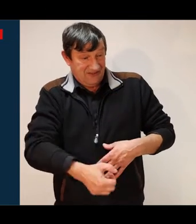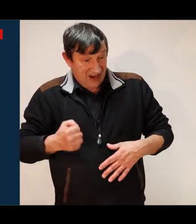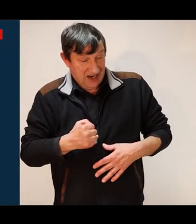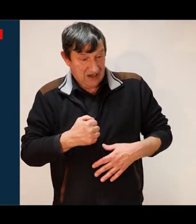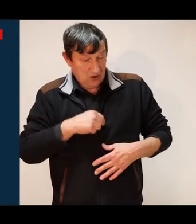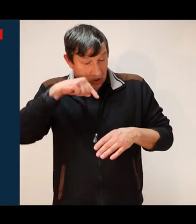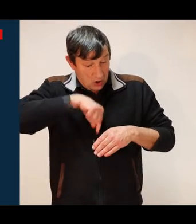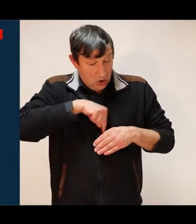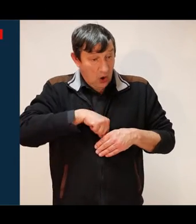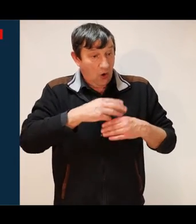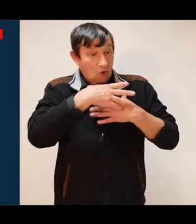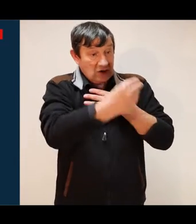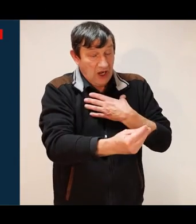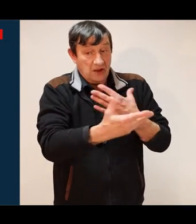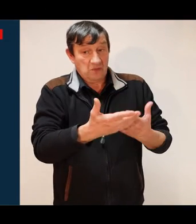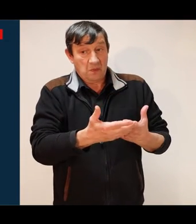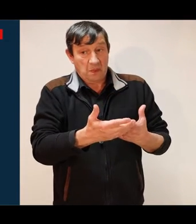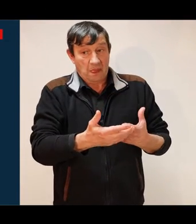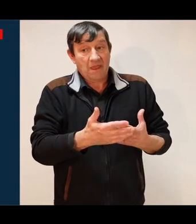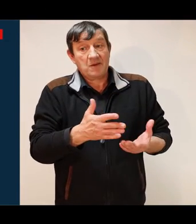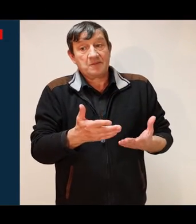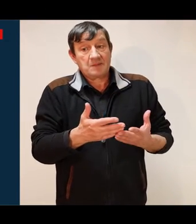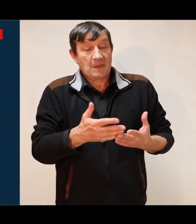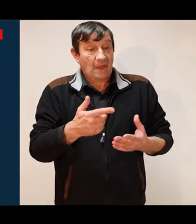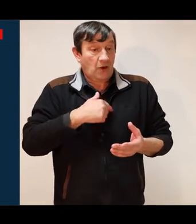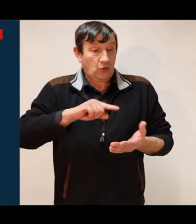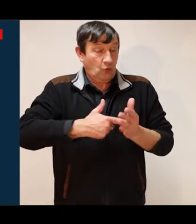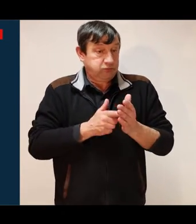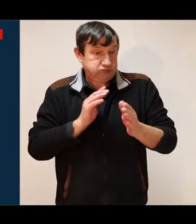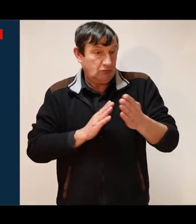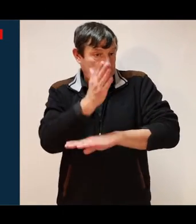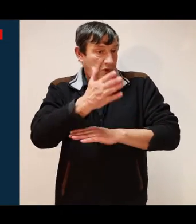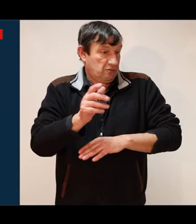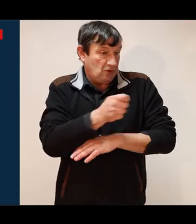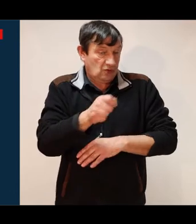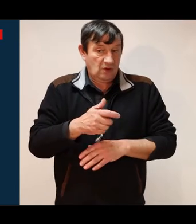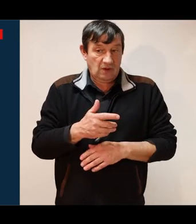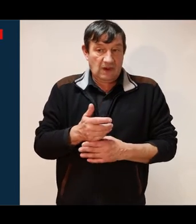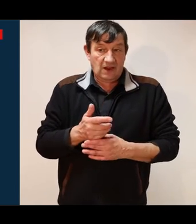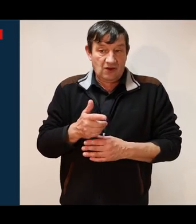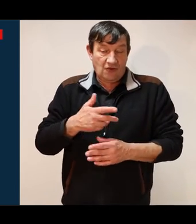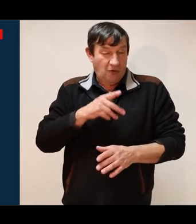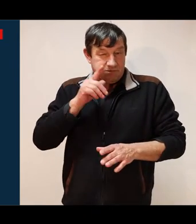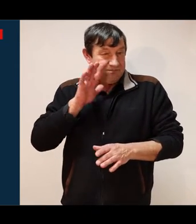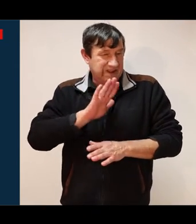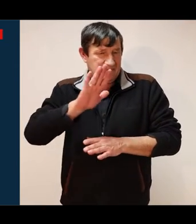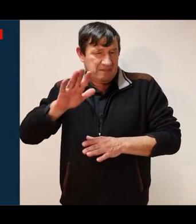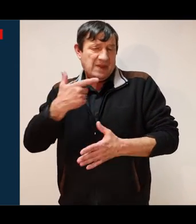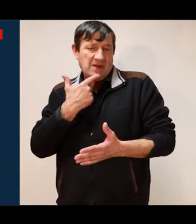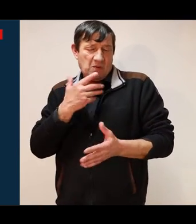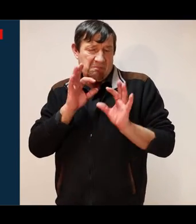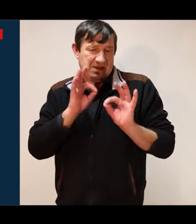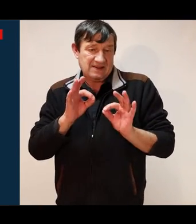freins, internes ou externes, en sachant qu'aucun n'est indépassable et que donc, il faut juste les identifier